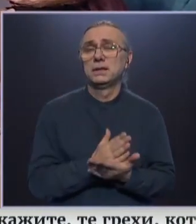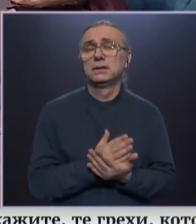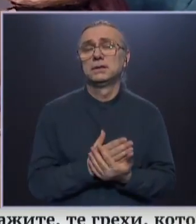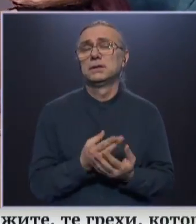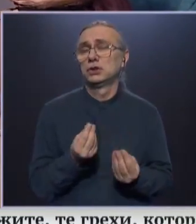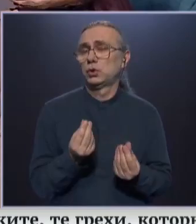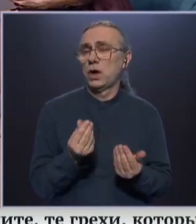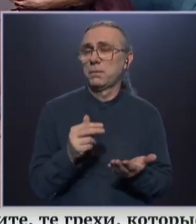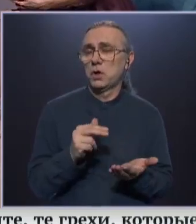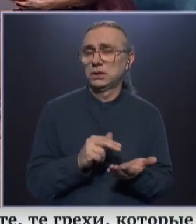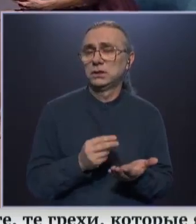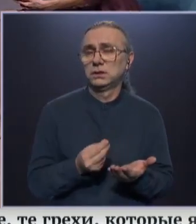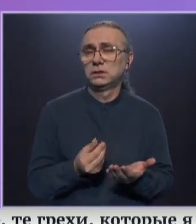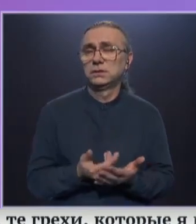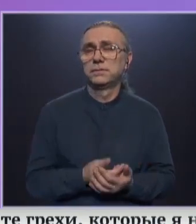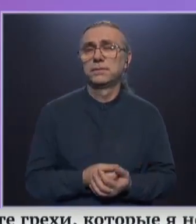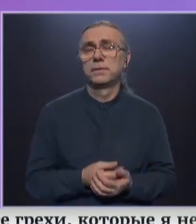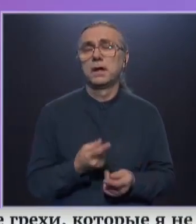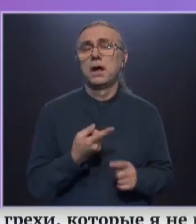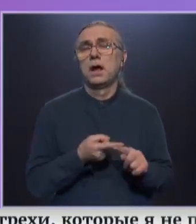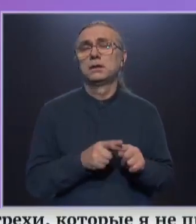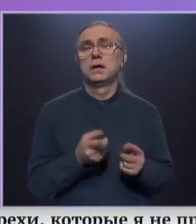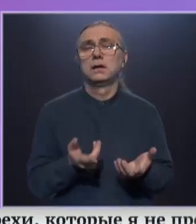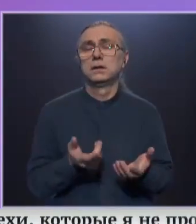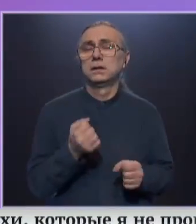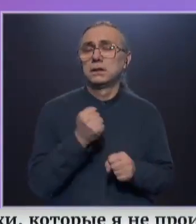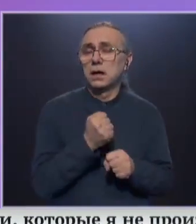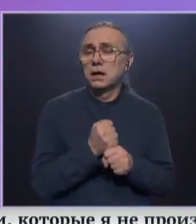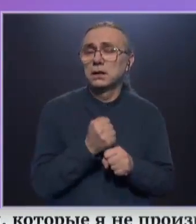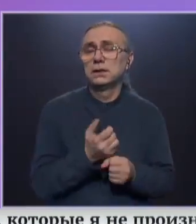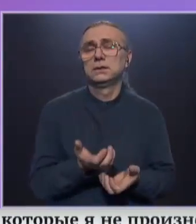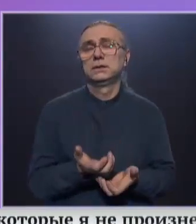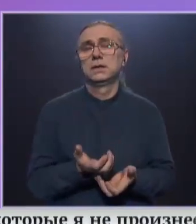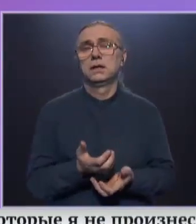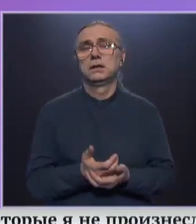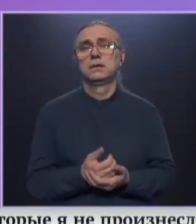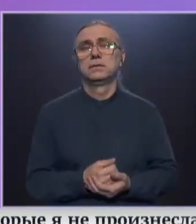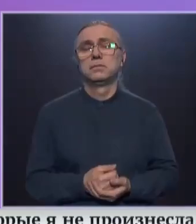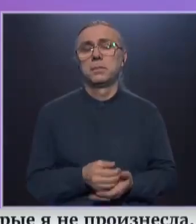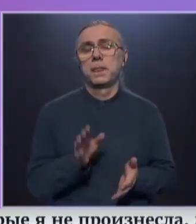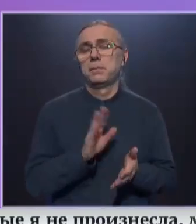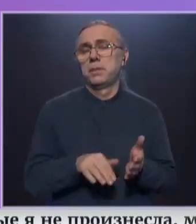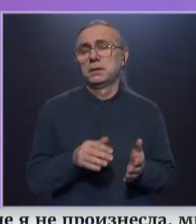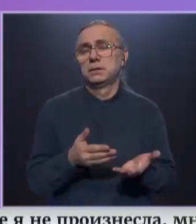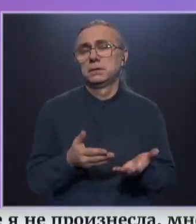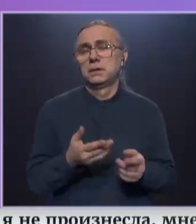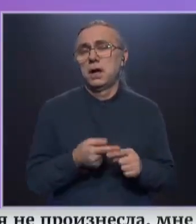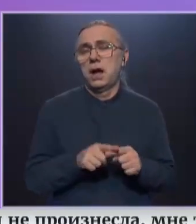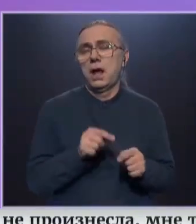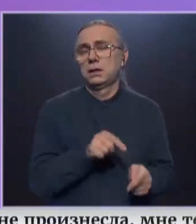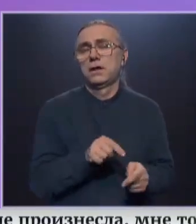какую-то стоимость. То есть это производится, это делается. Без этого было бы, наверное, нам с вами